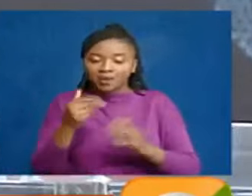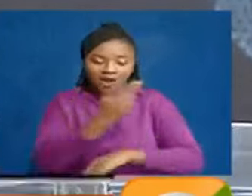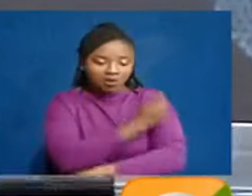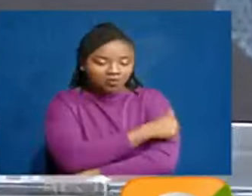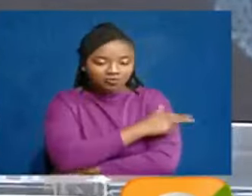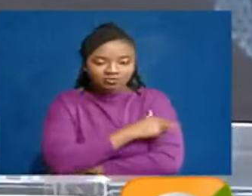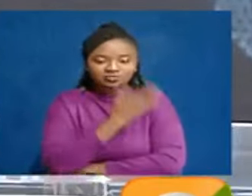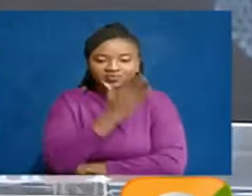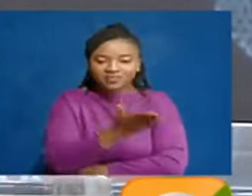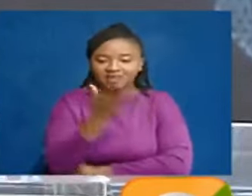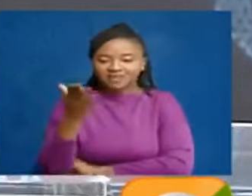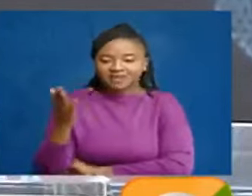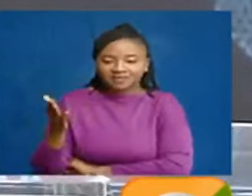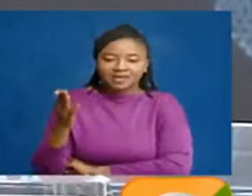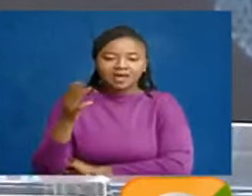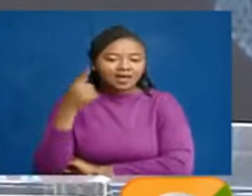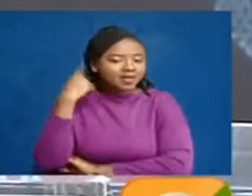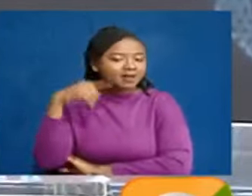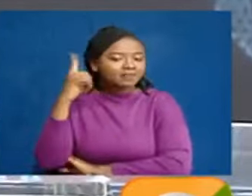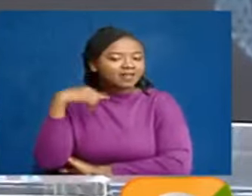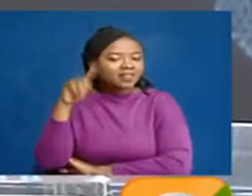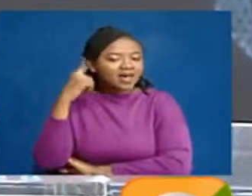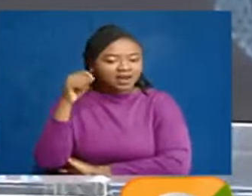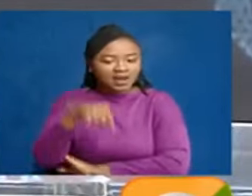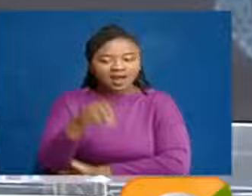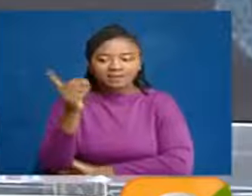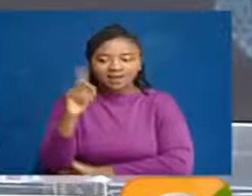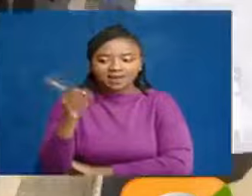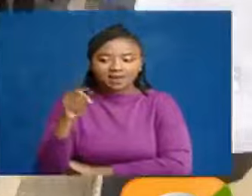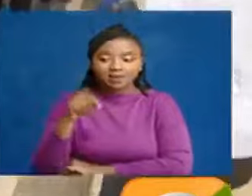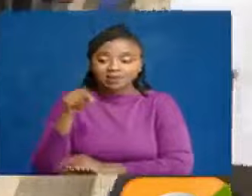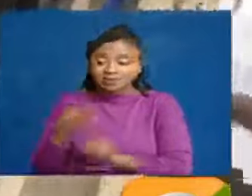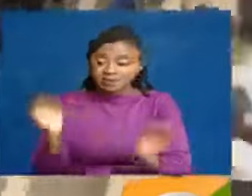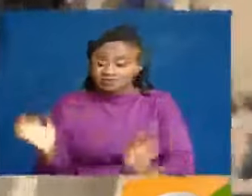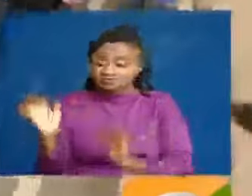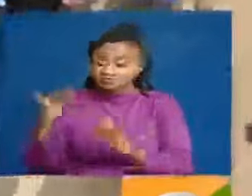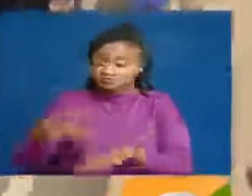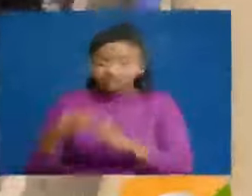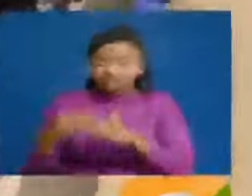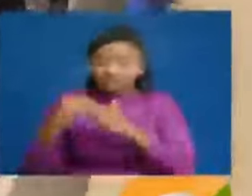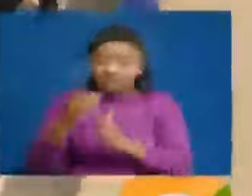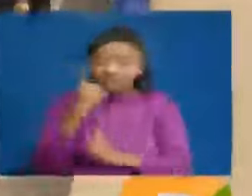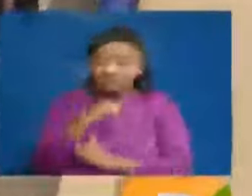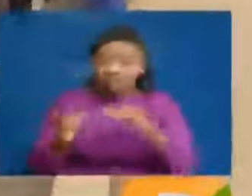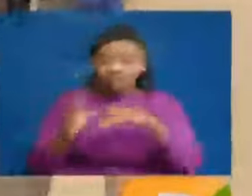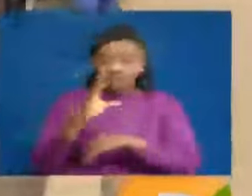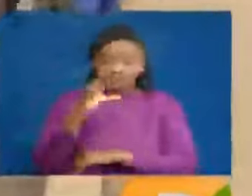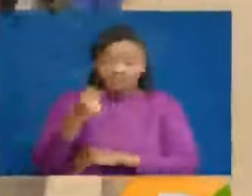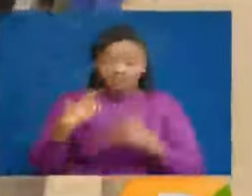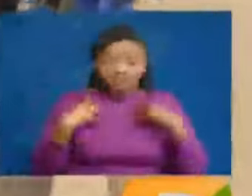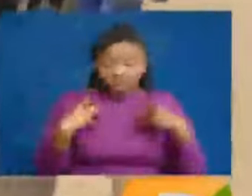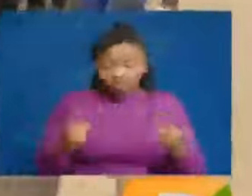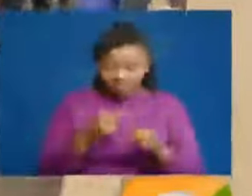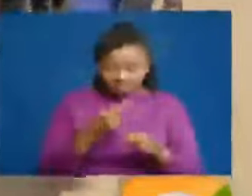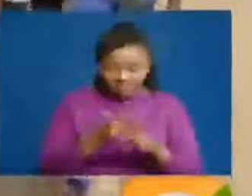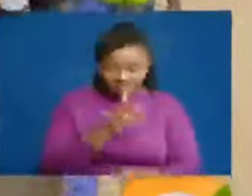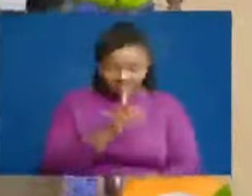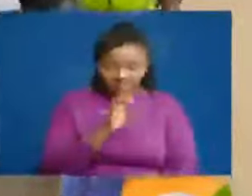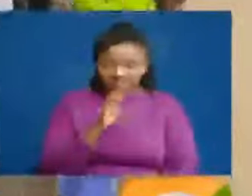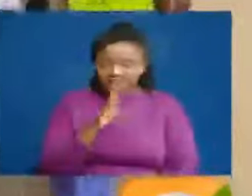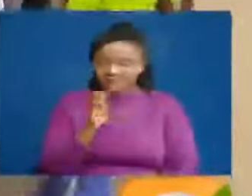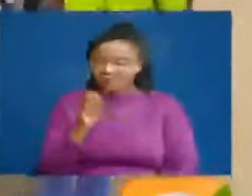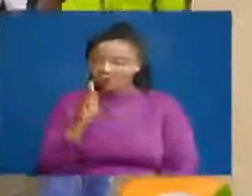ya mafunzo na rufaa ya Mathare jijini Nairobi. Hafla hiyo iliongozwa na waziri wa afya Daktari Deborah Barasa ilianza